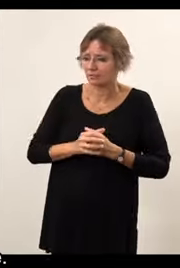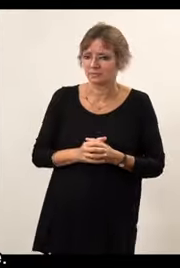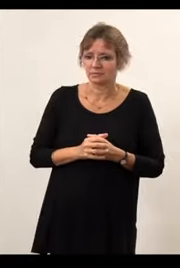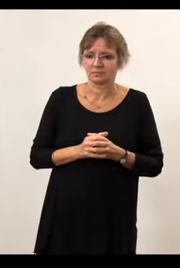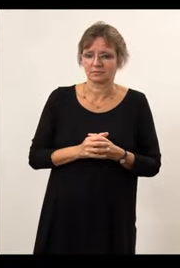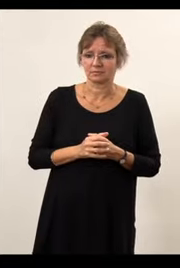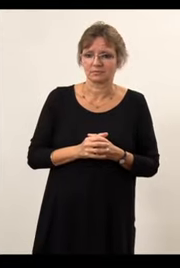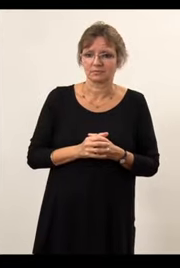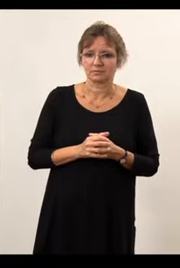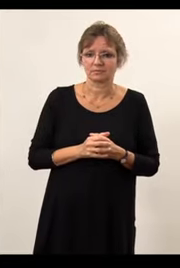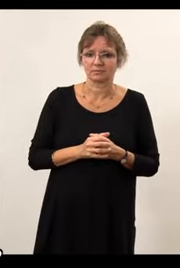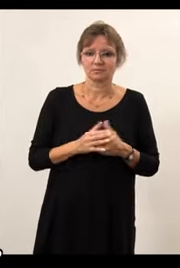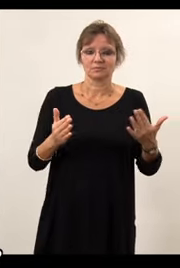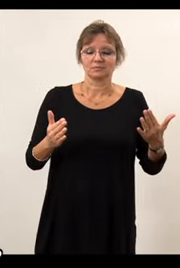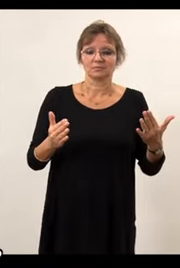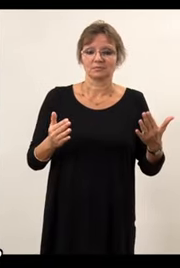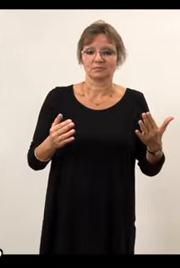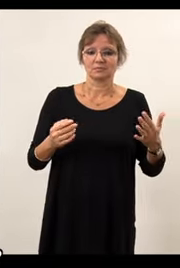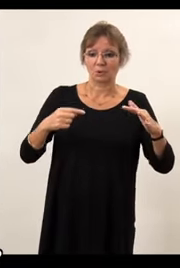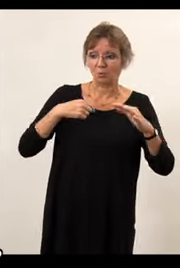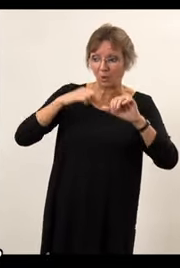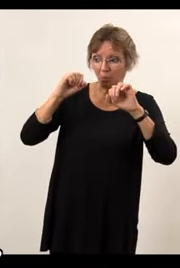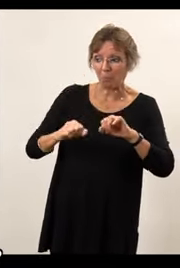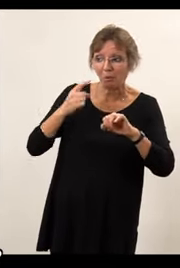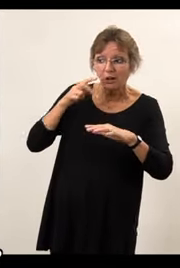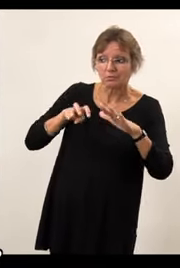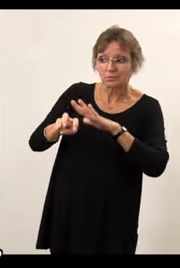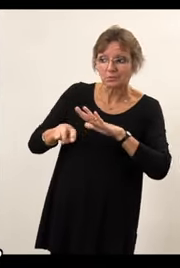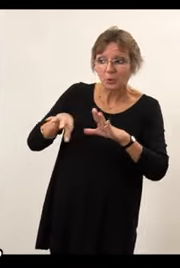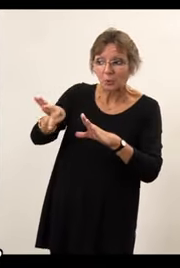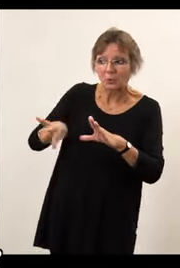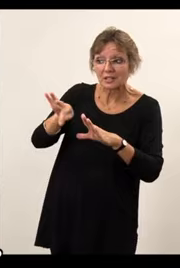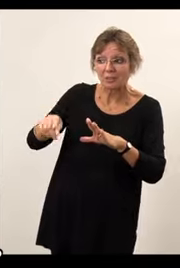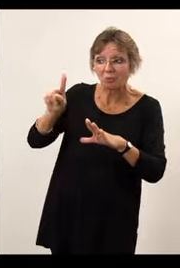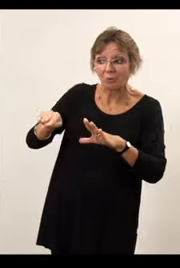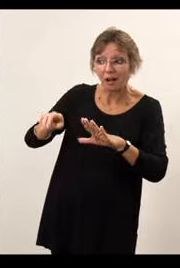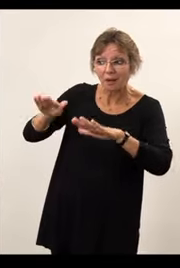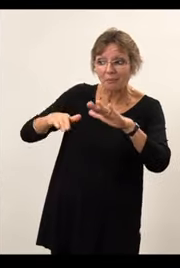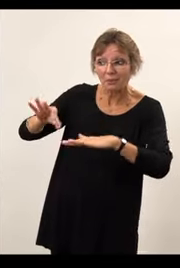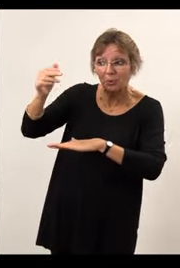plastique. Ah bon? Oui. Donc, je peux aller vérifier dans la cuisine si ça a marché.